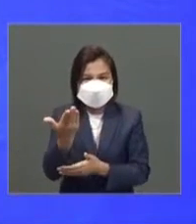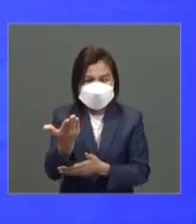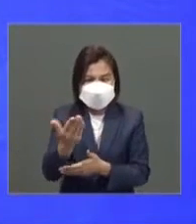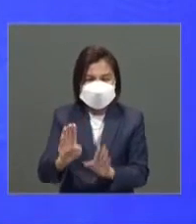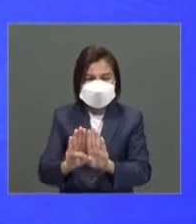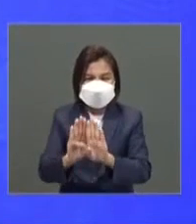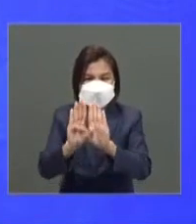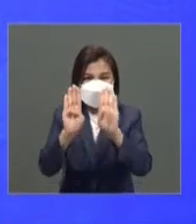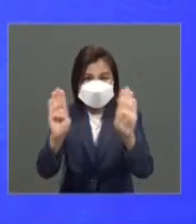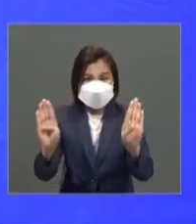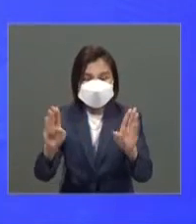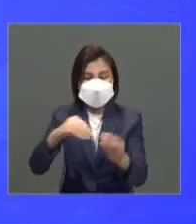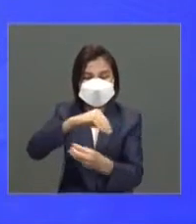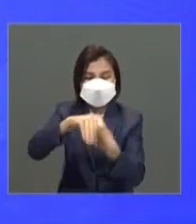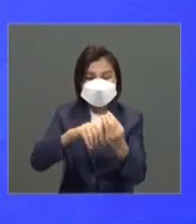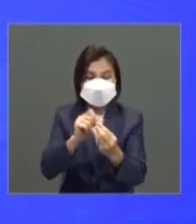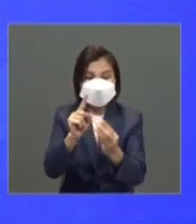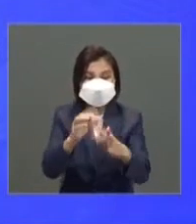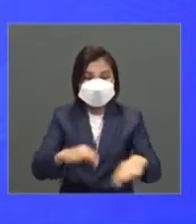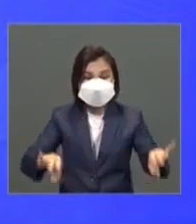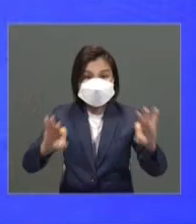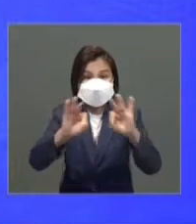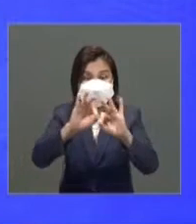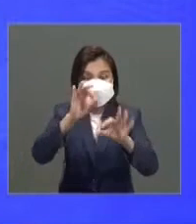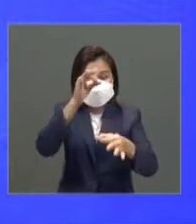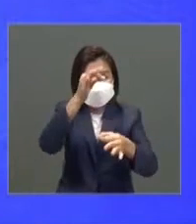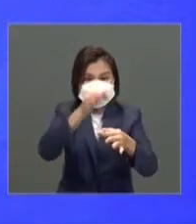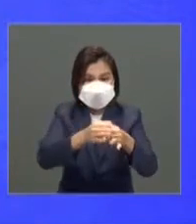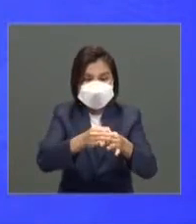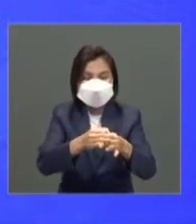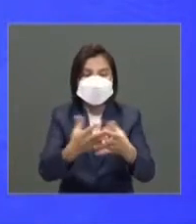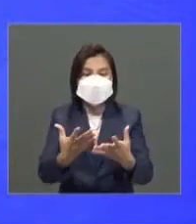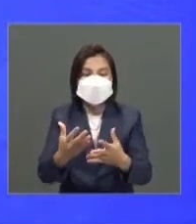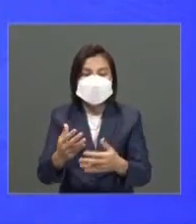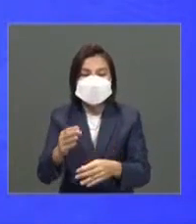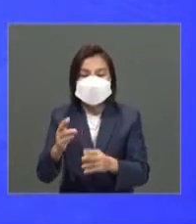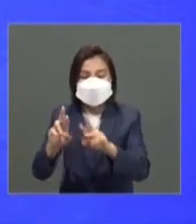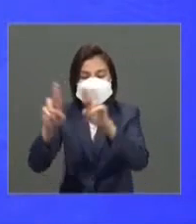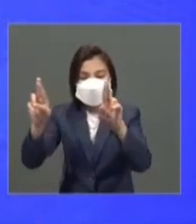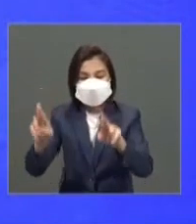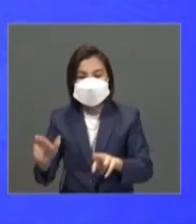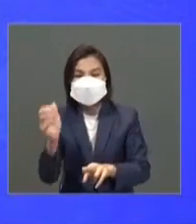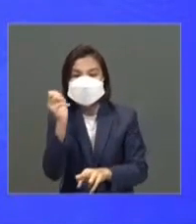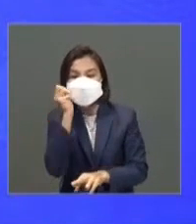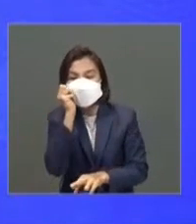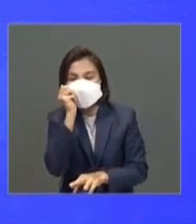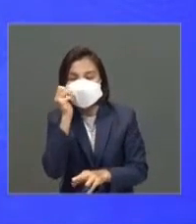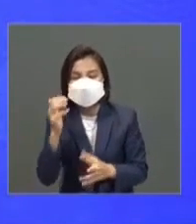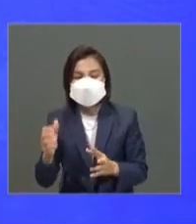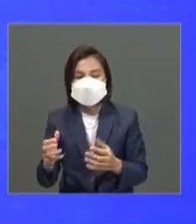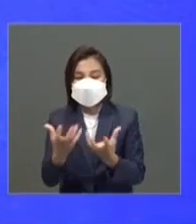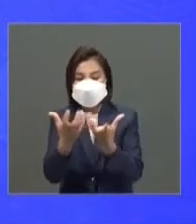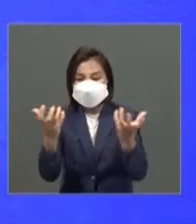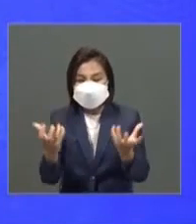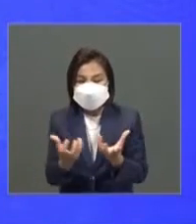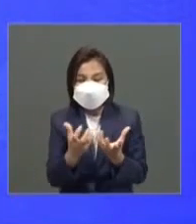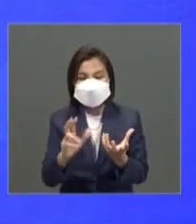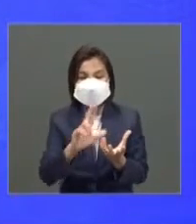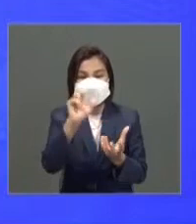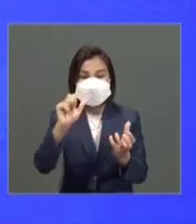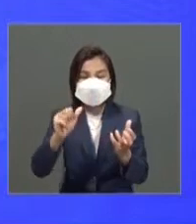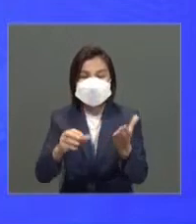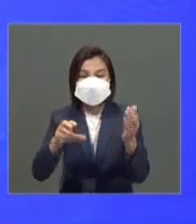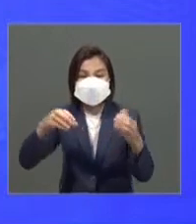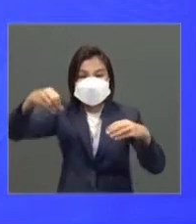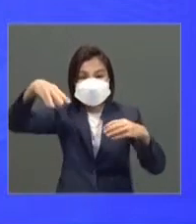ลนธุรกิจที่มีความจำเป็นค่ะไม่ว่าจะเป็นธนาคารธุรกิจสื่อสารร้านเครื่องไฟฟ้าหรือว่าเครื่องเบ็ดเตล็ดที่จำเป็นต่างๆสบค